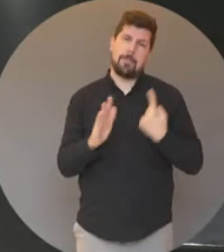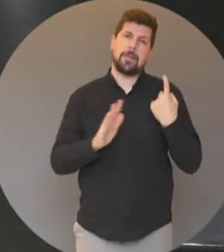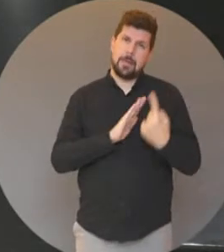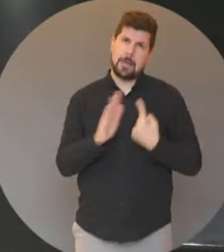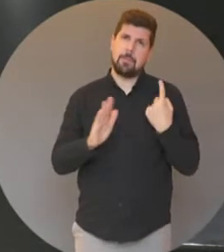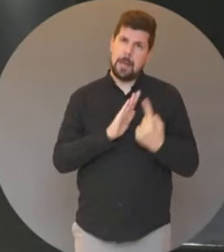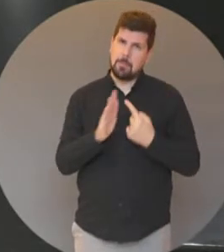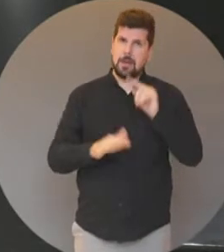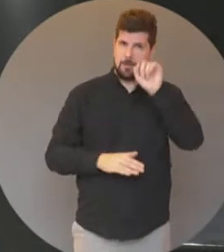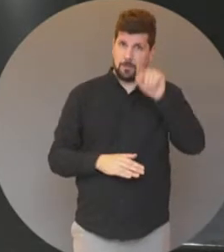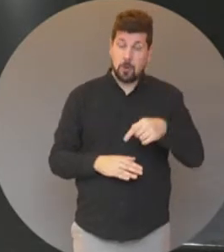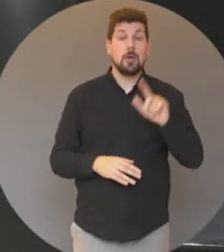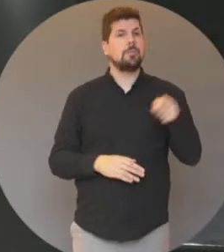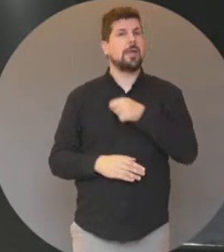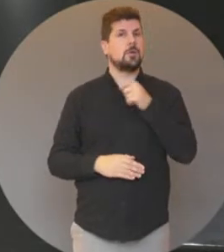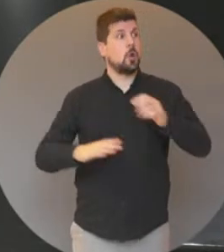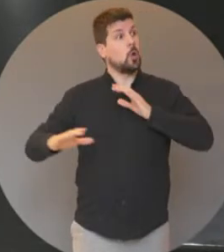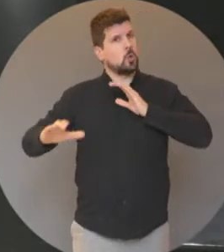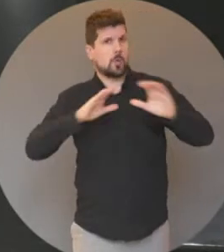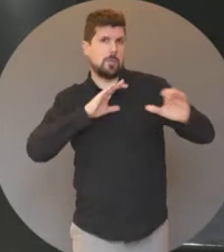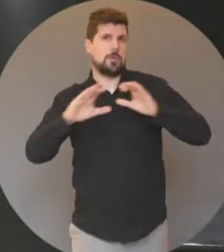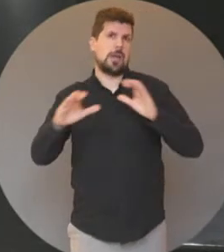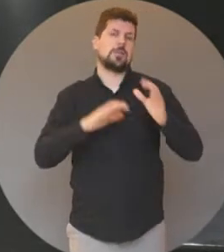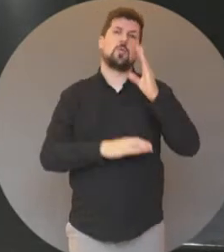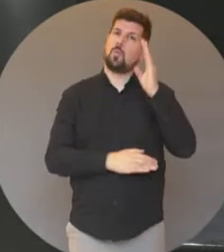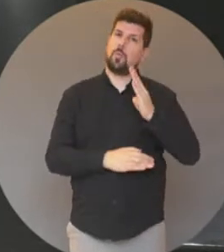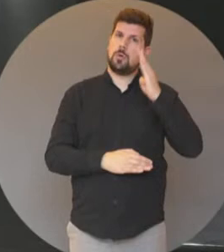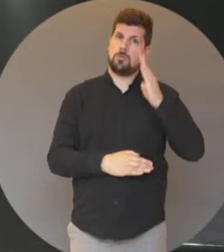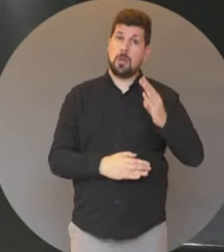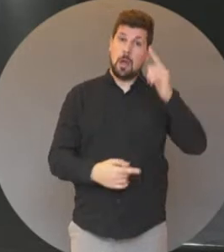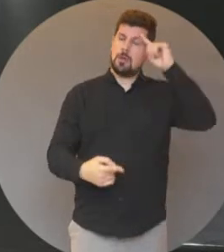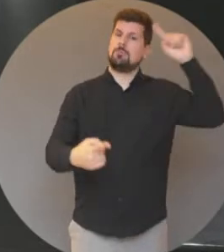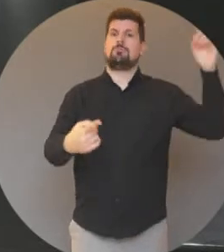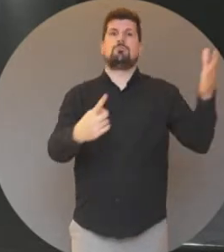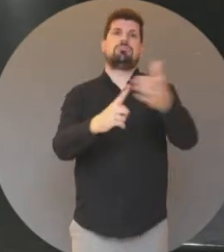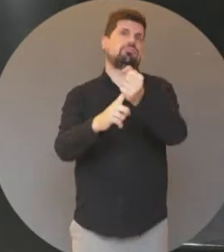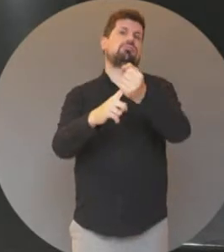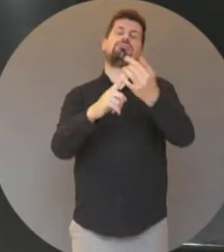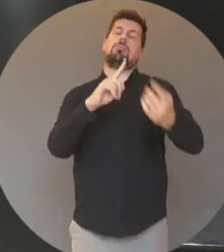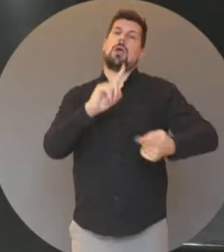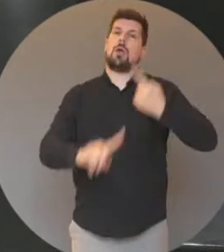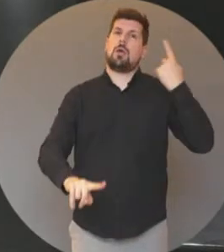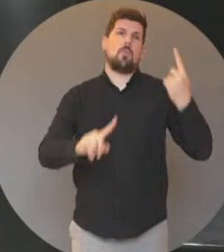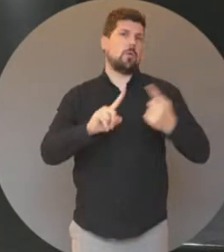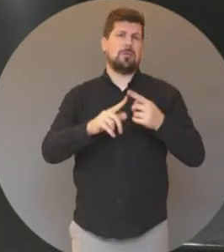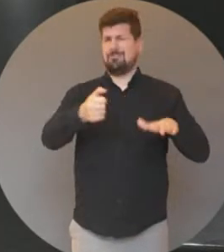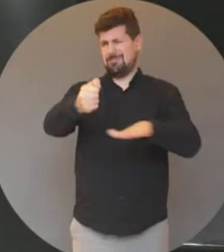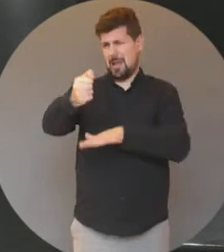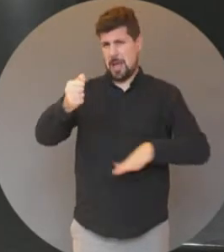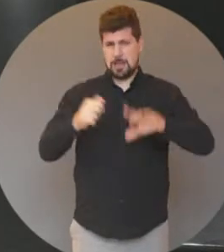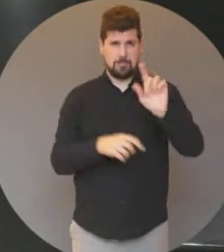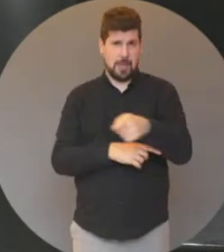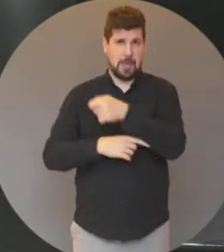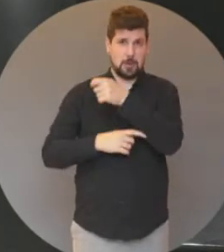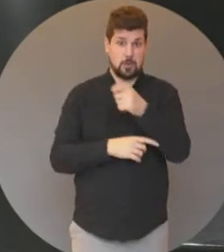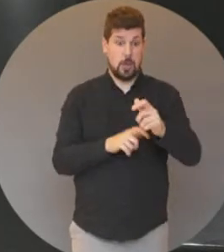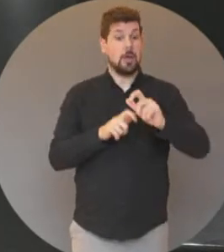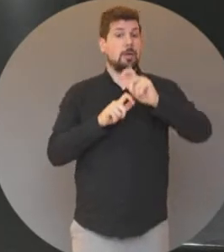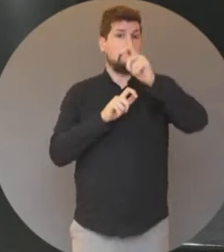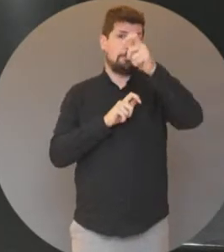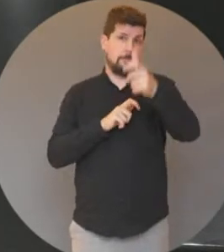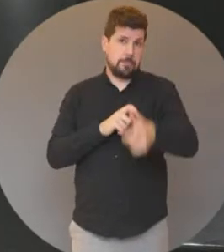aussi de la communication je pense que cet enjeu est capital et crucial et que ça permettra d'avoir une meilleure